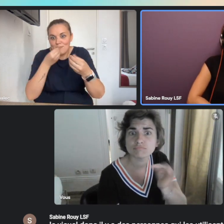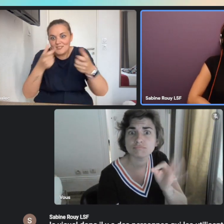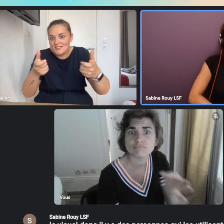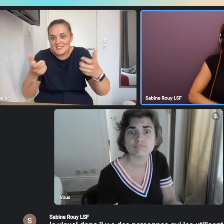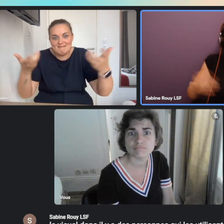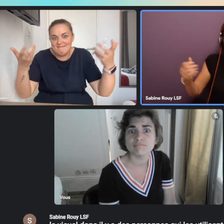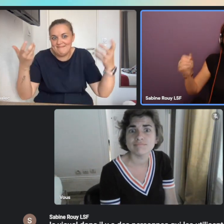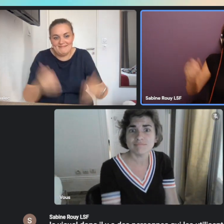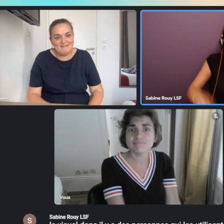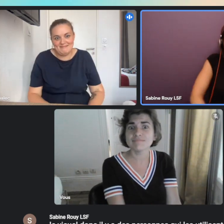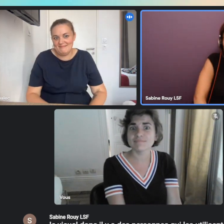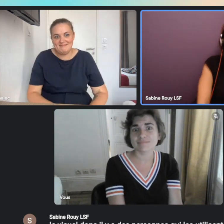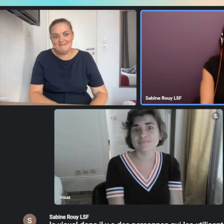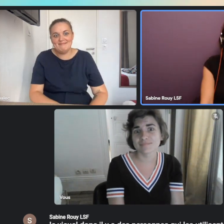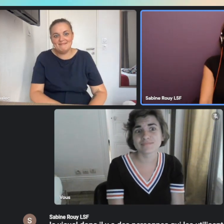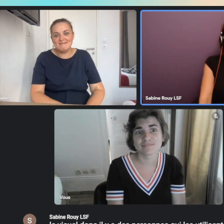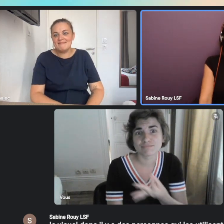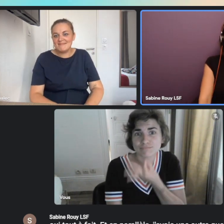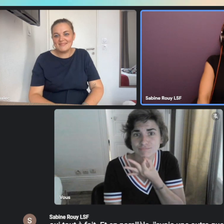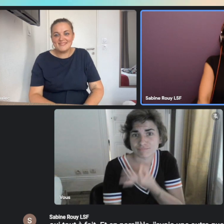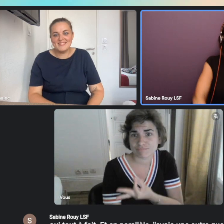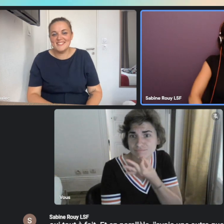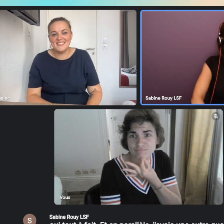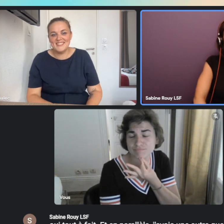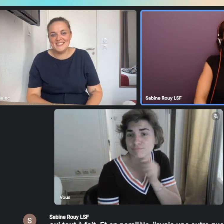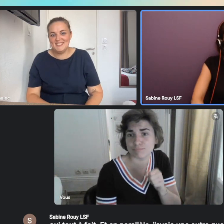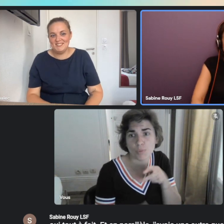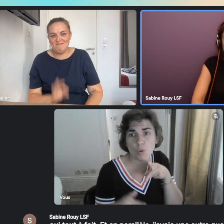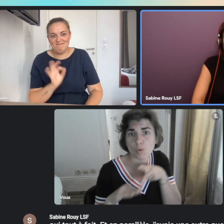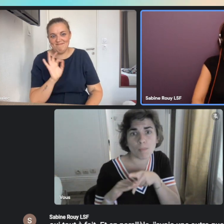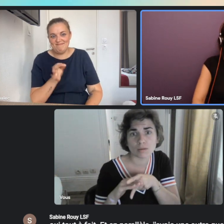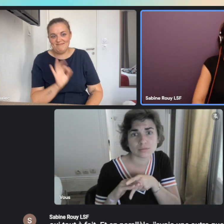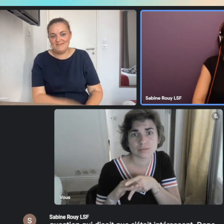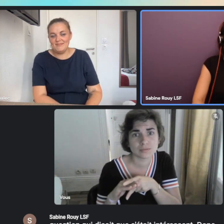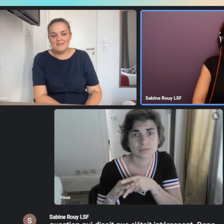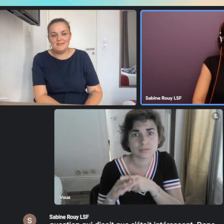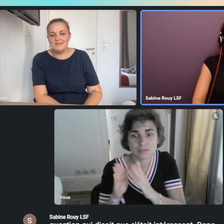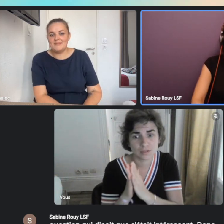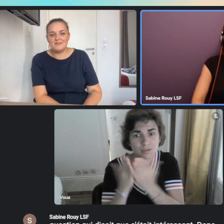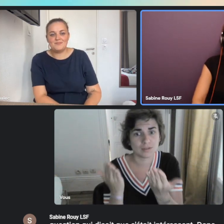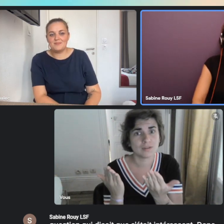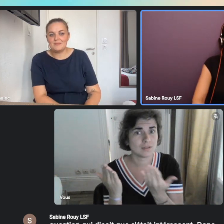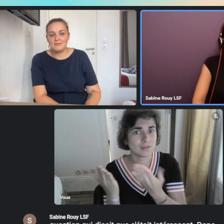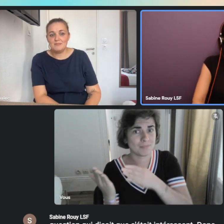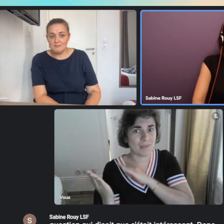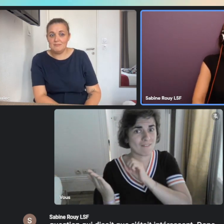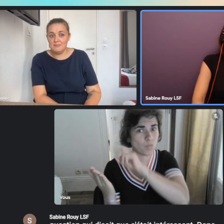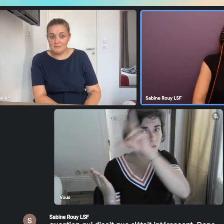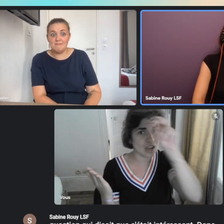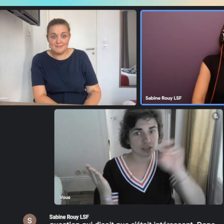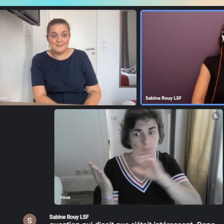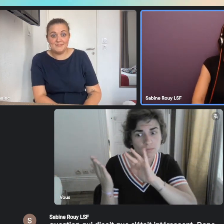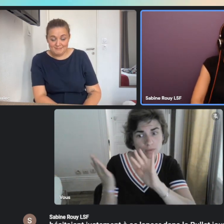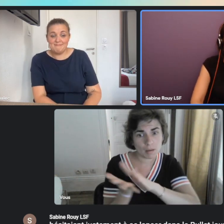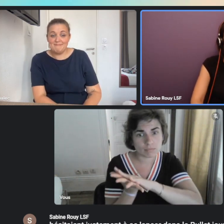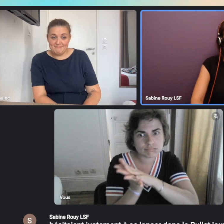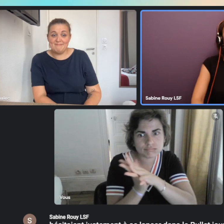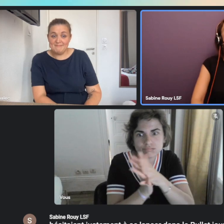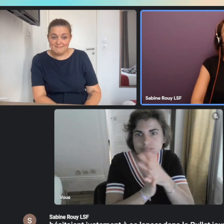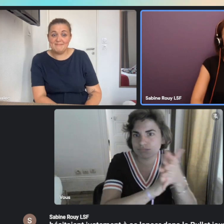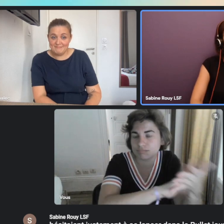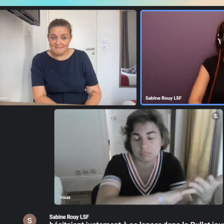Bah, bon courage, bonne chance, voilà, c'est tout ce que je peux dire. Bah oui, il faut en profiter. Effectivement, ça peut être l'occasion de commencer